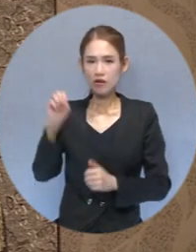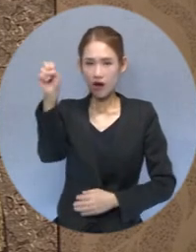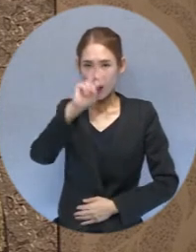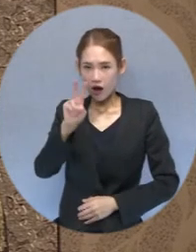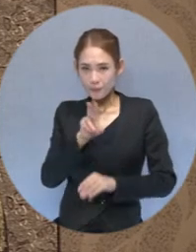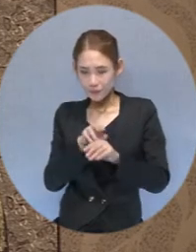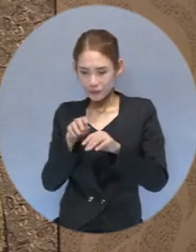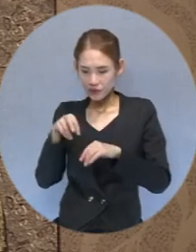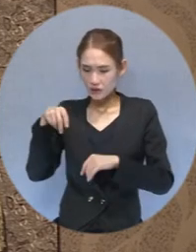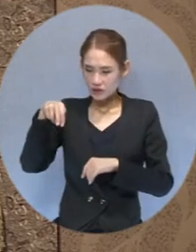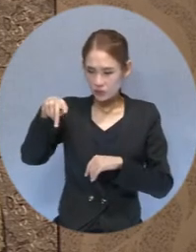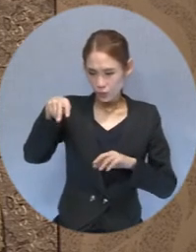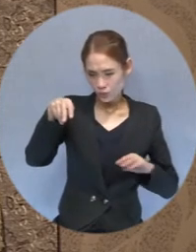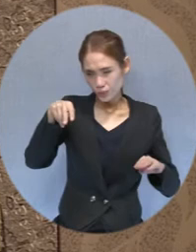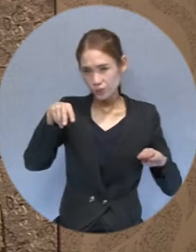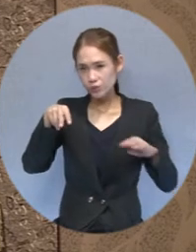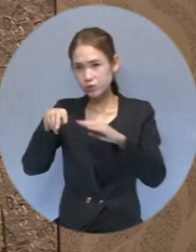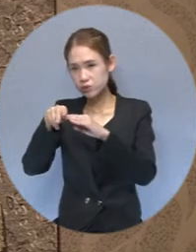한 거예요. 주유소 간다고.